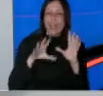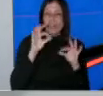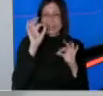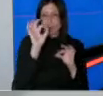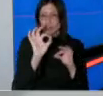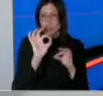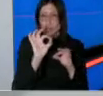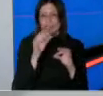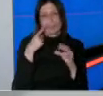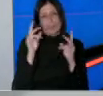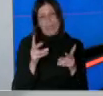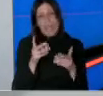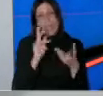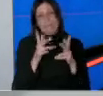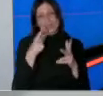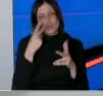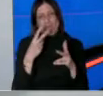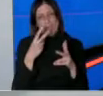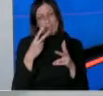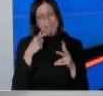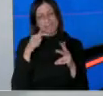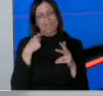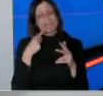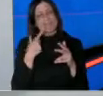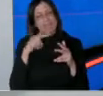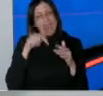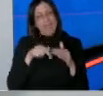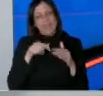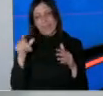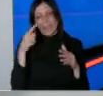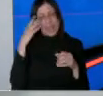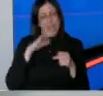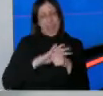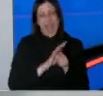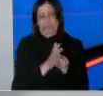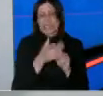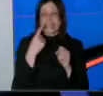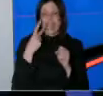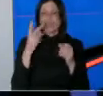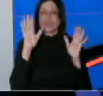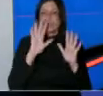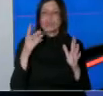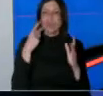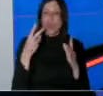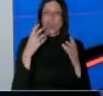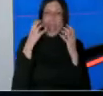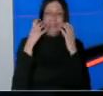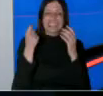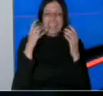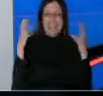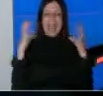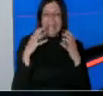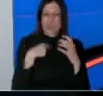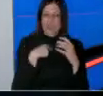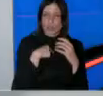זה בדיחה. מרץ רואים את זה מלמטה והם בלחץ. היה איזה סרטון שראו את רבין, וזה קצת הלחיץ אותי. אז